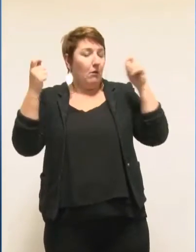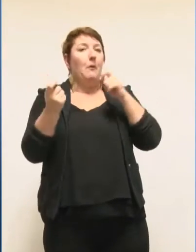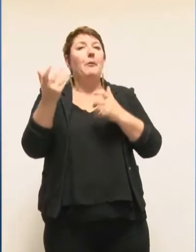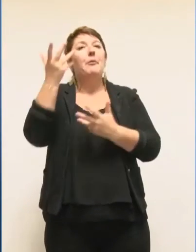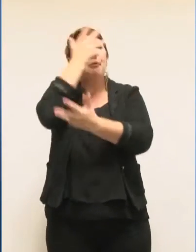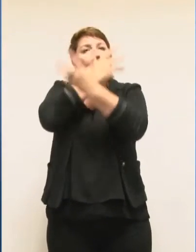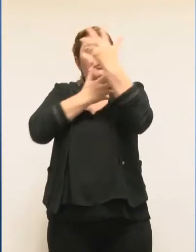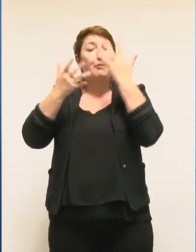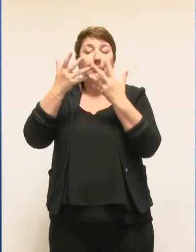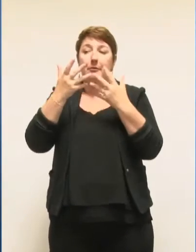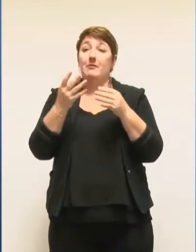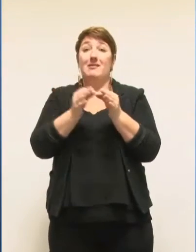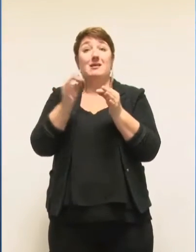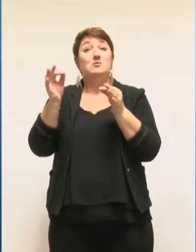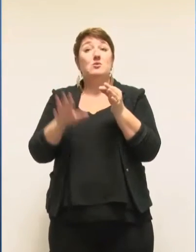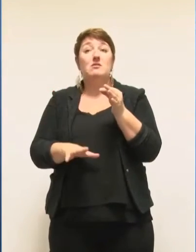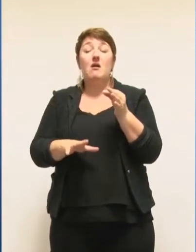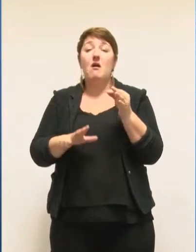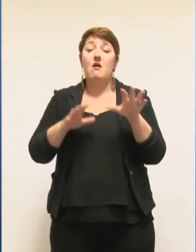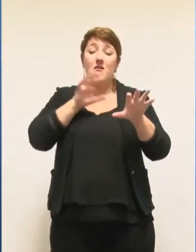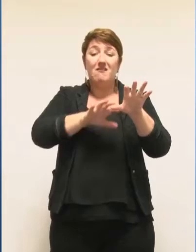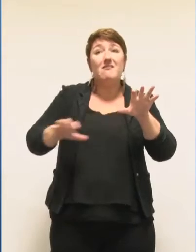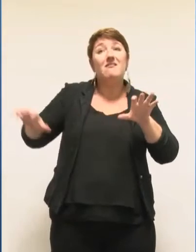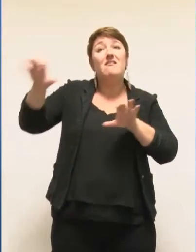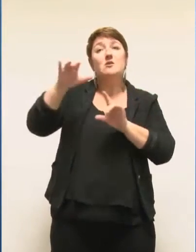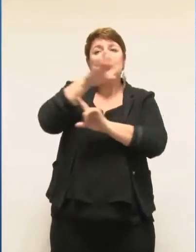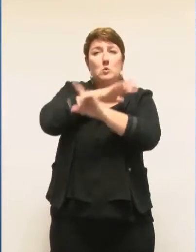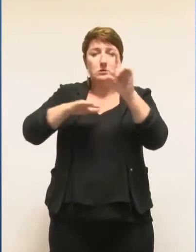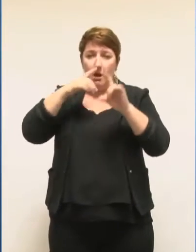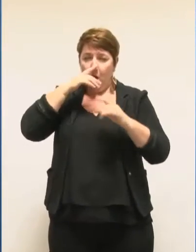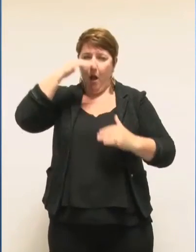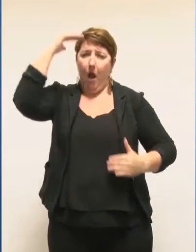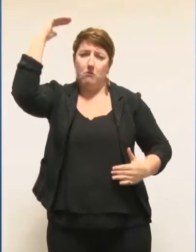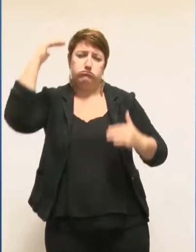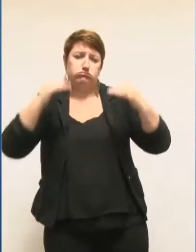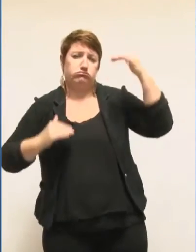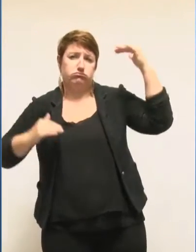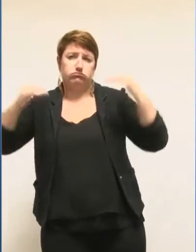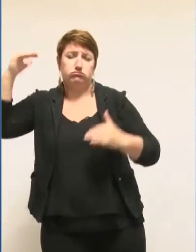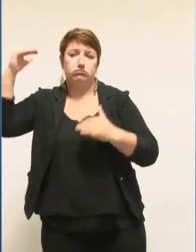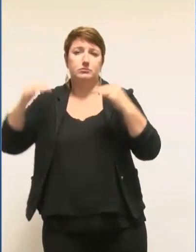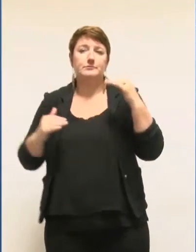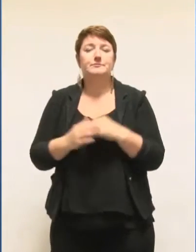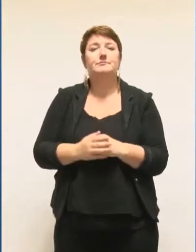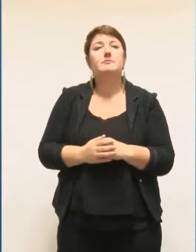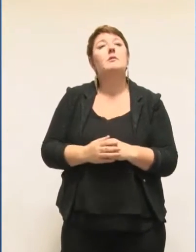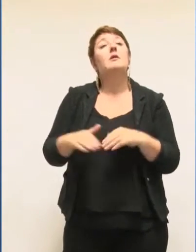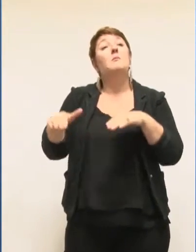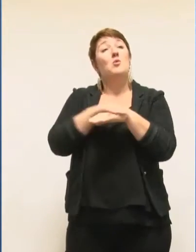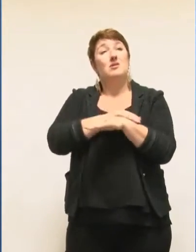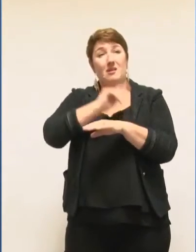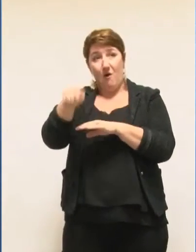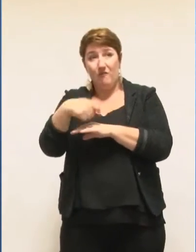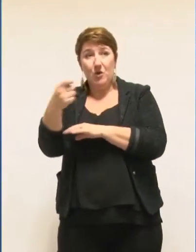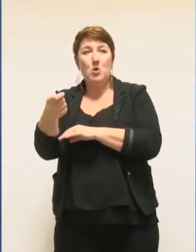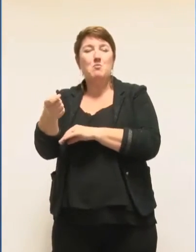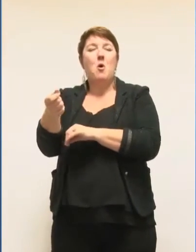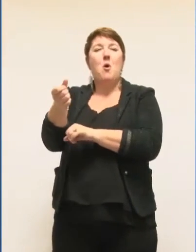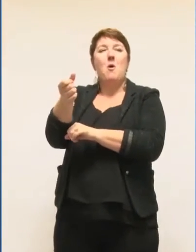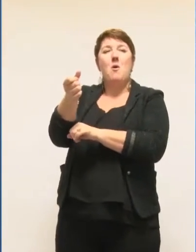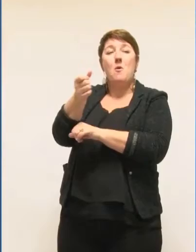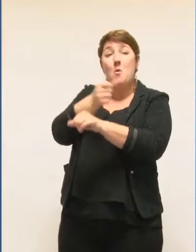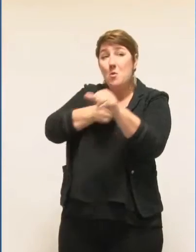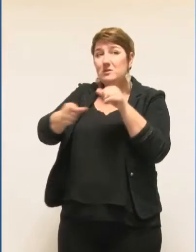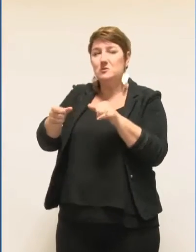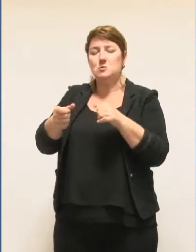inégalités géographiques et sociales. Enfin, il ne saurait y avoir de politique environnementale ambitieuse sans justice sociale.